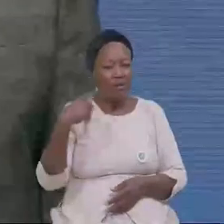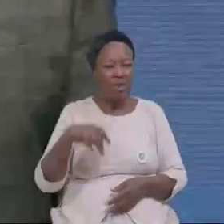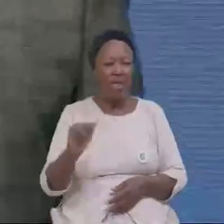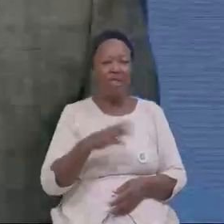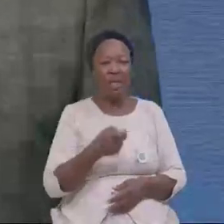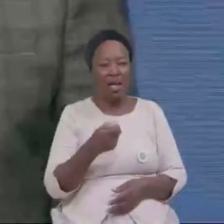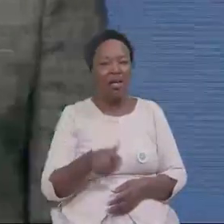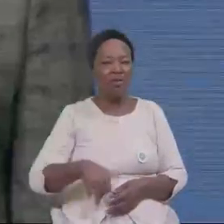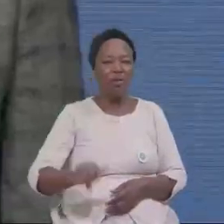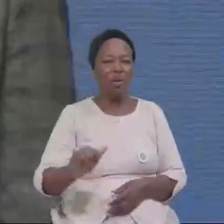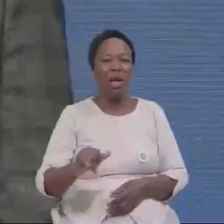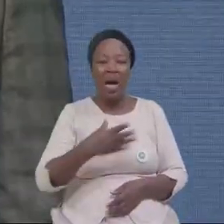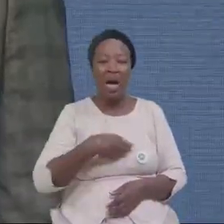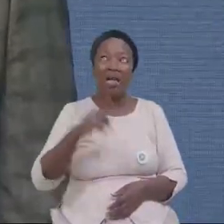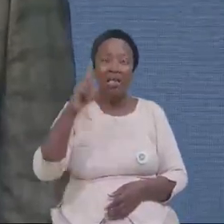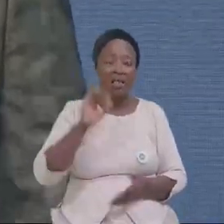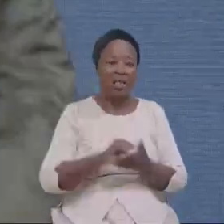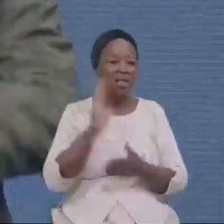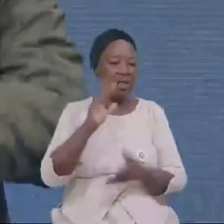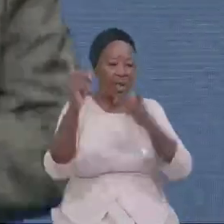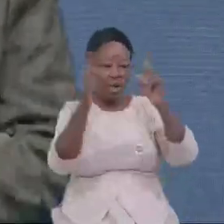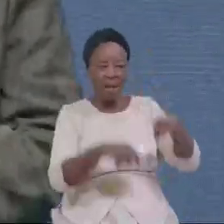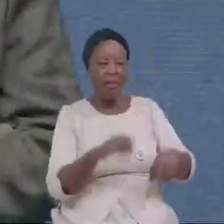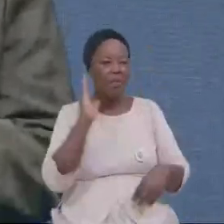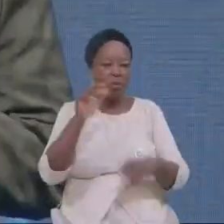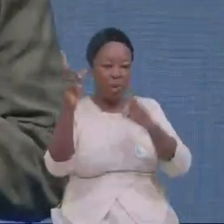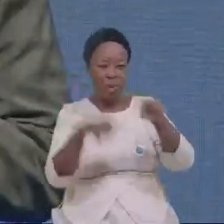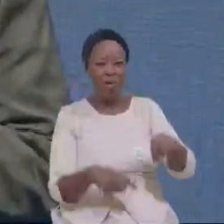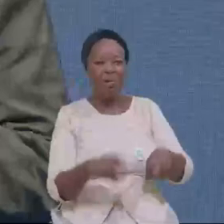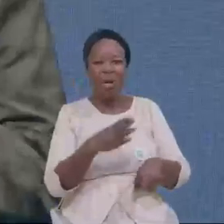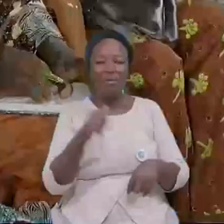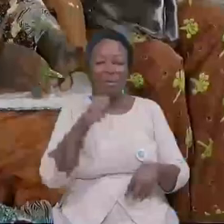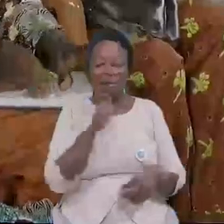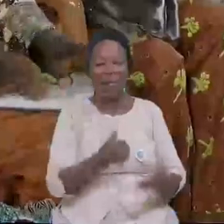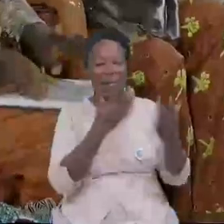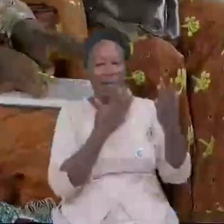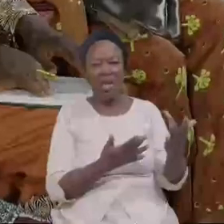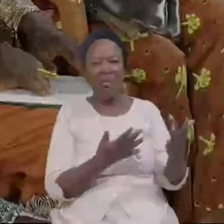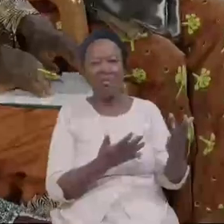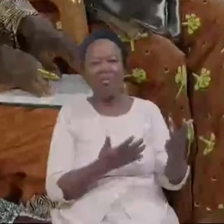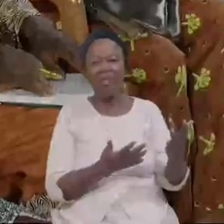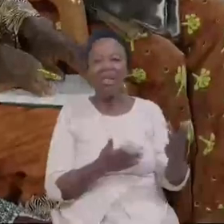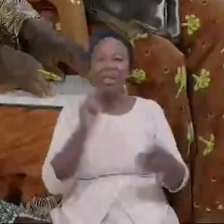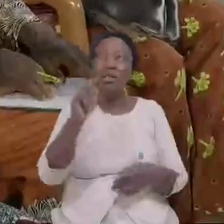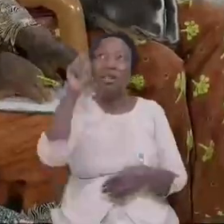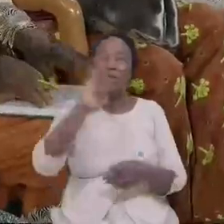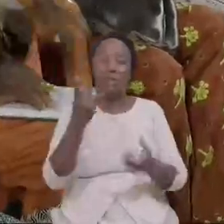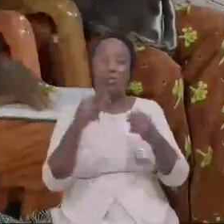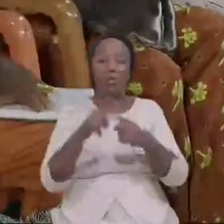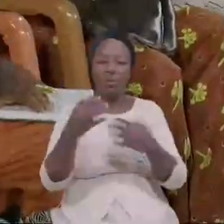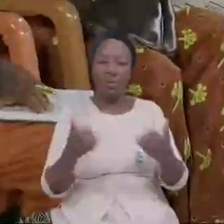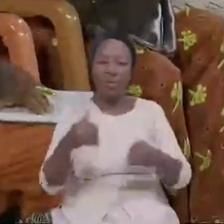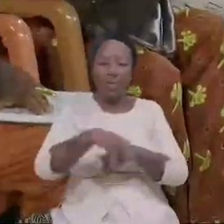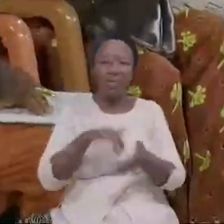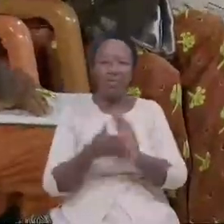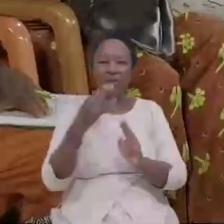Encore un peu de temps, et celui qui doit venir viendra, et ne tardera pas, et il vient pour toi ce soir. Il